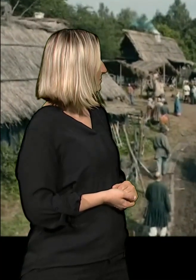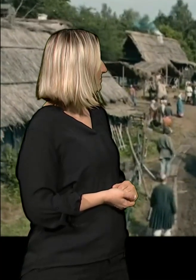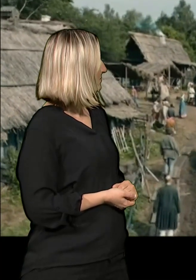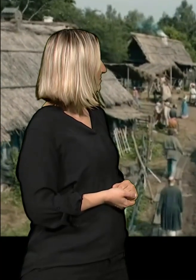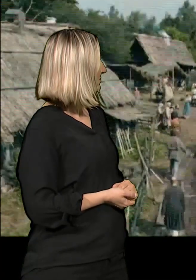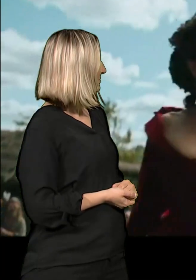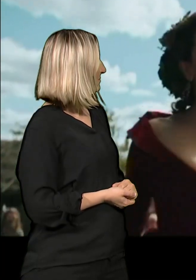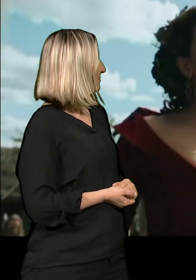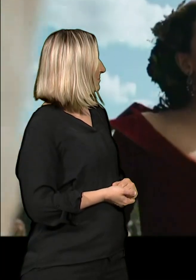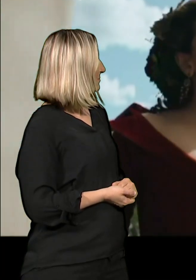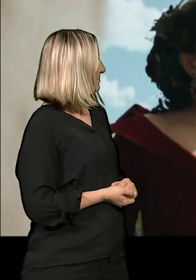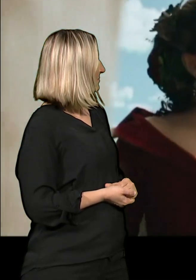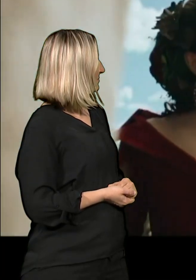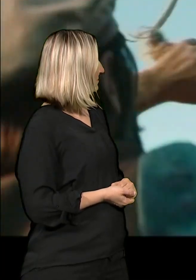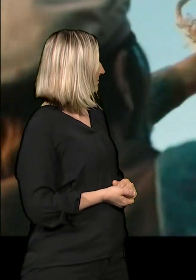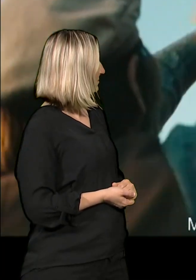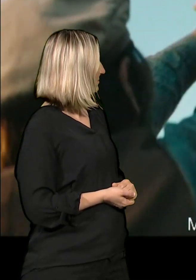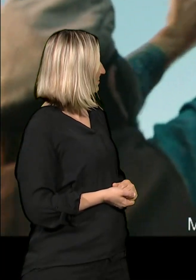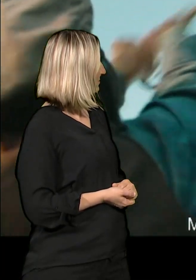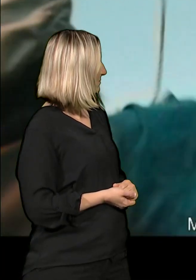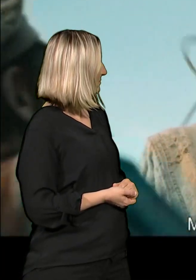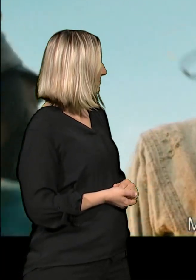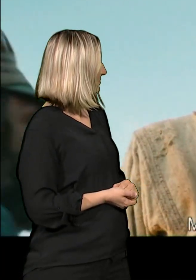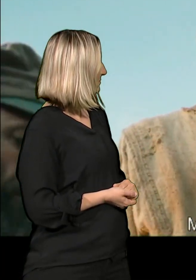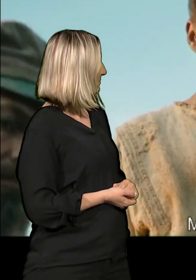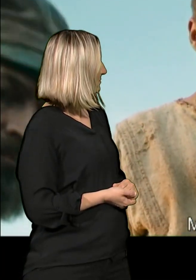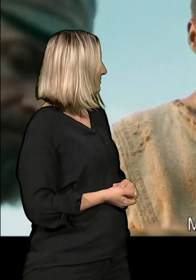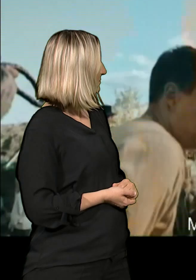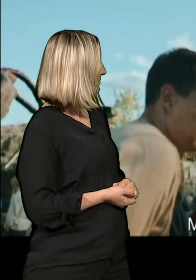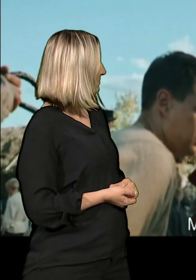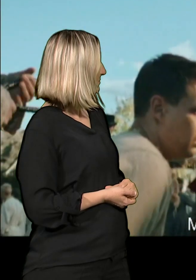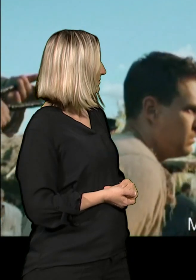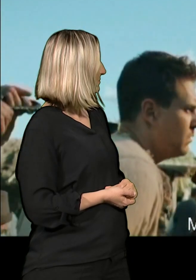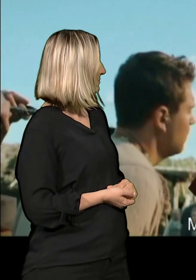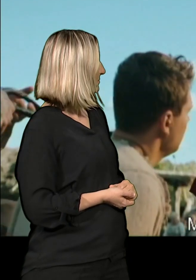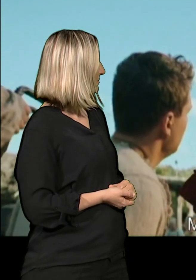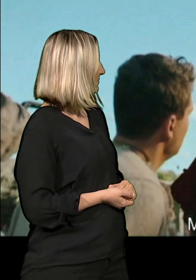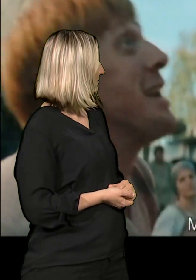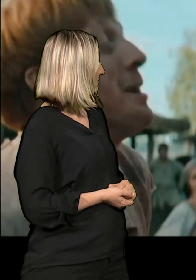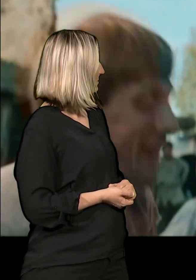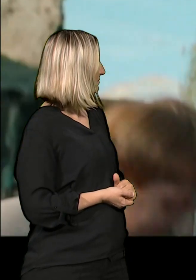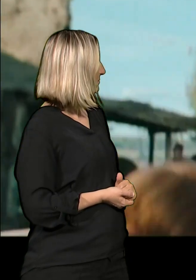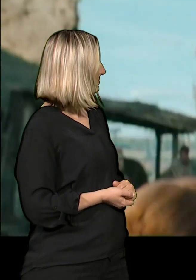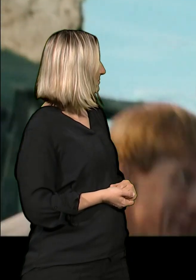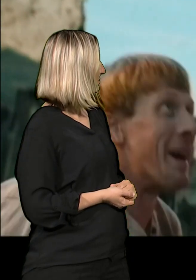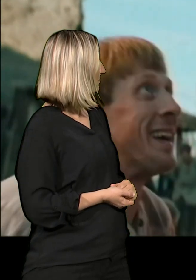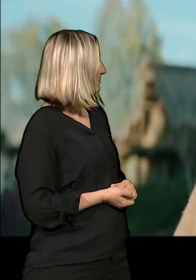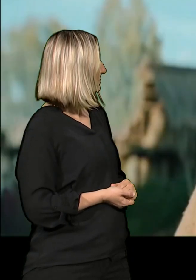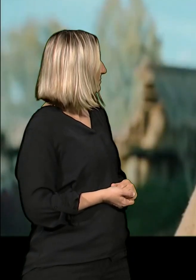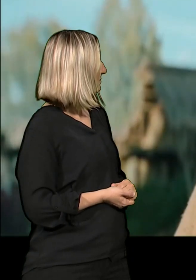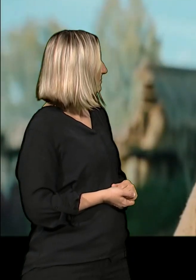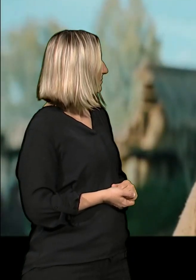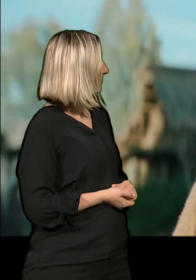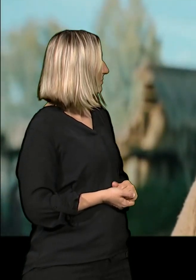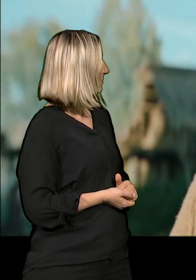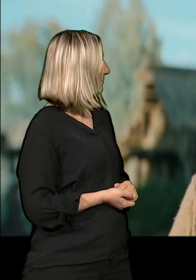Немедленно прекратите! Отпустите его. Барышня, спасительница наша, заступница наша, благодарствуем!